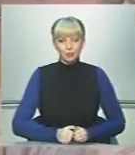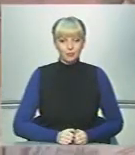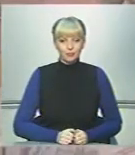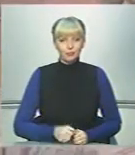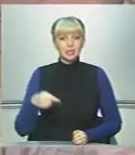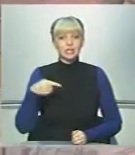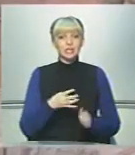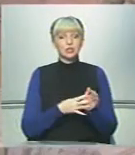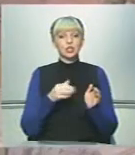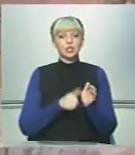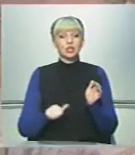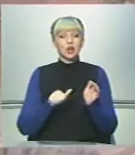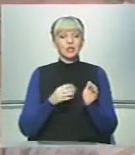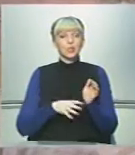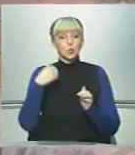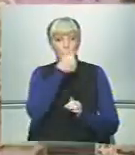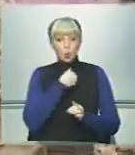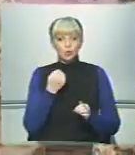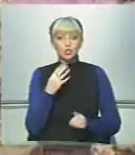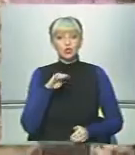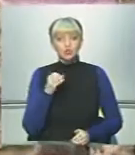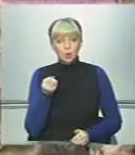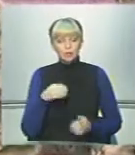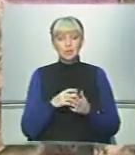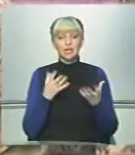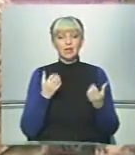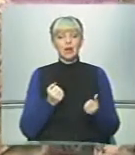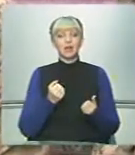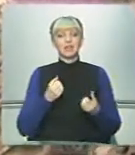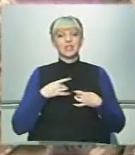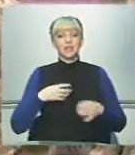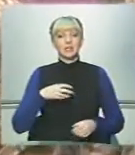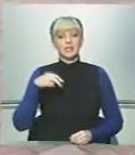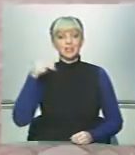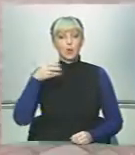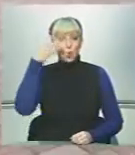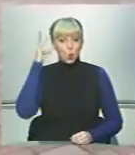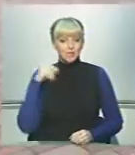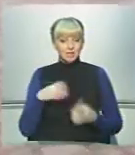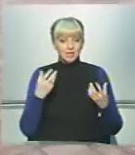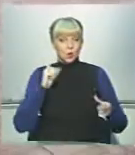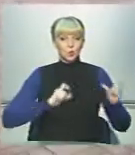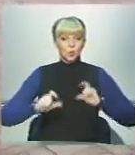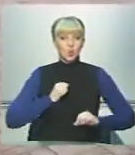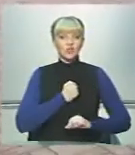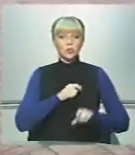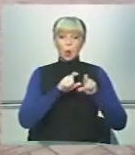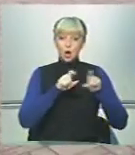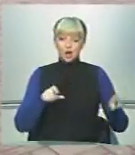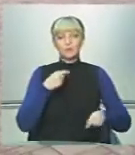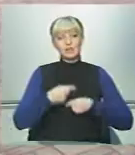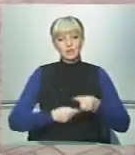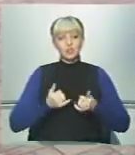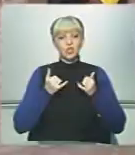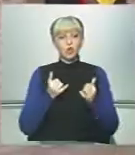З 1990 року 14 жовтня відзначається свято Запорізького козацтва. В цей день студенти військової кафедри вже